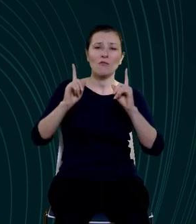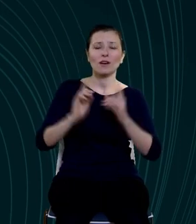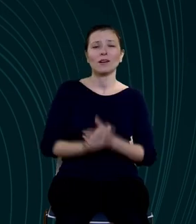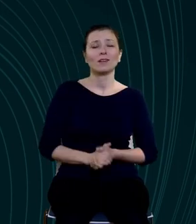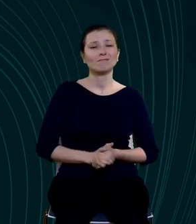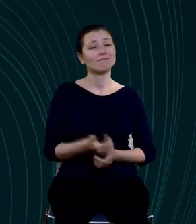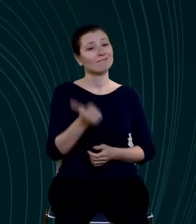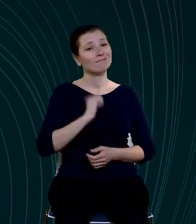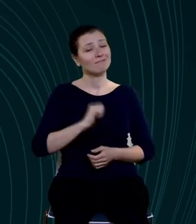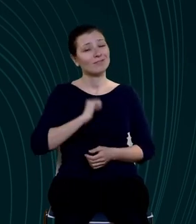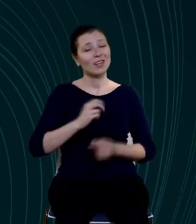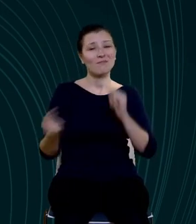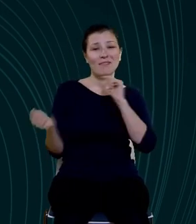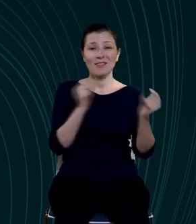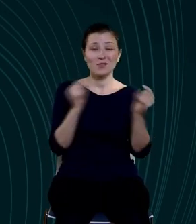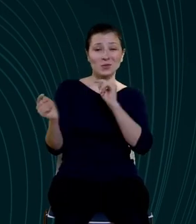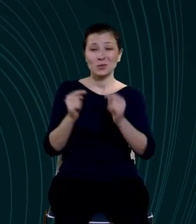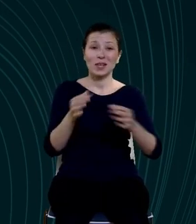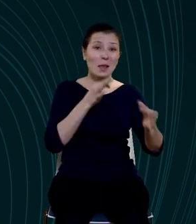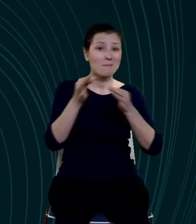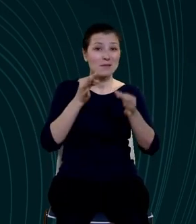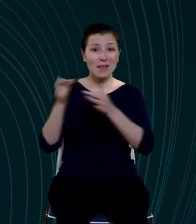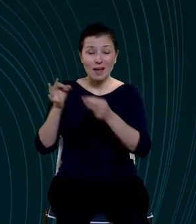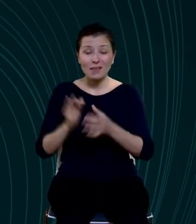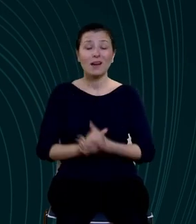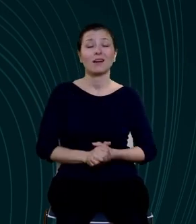na dyskusję, na pytania